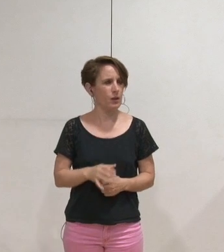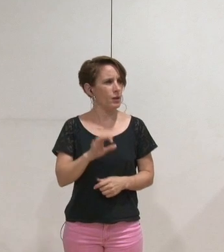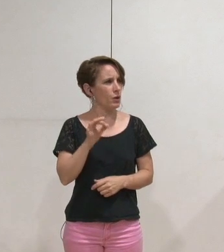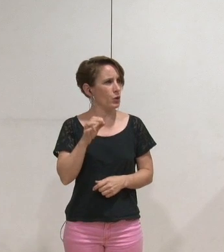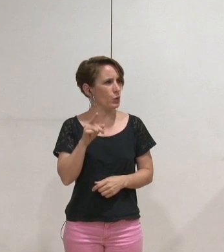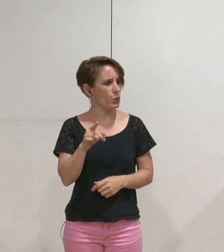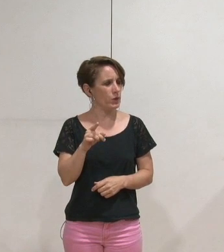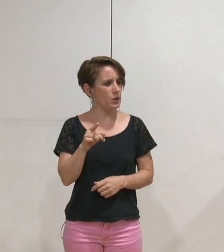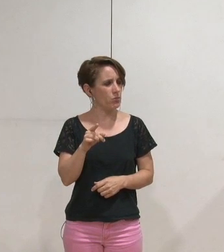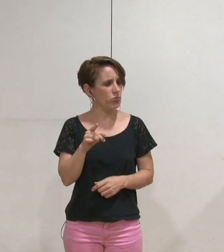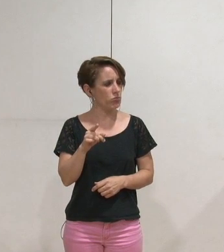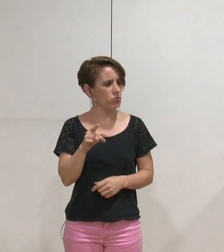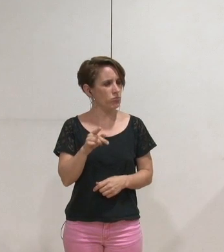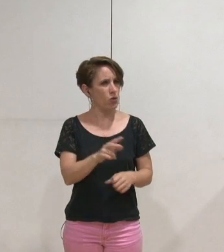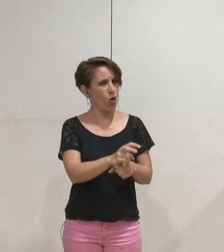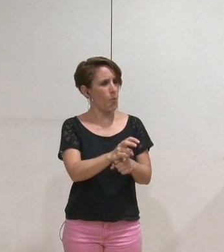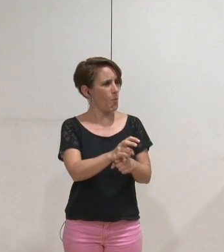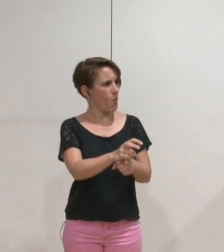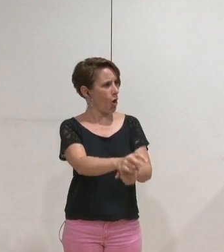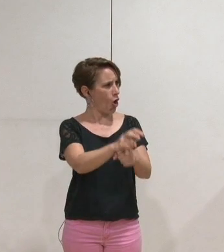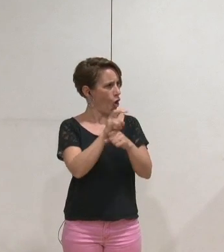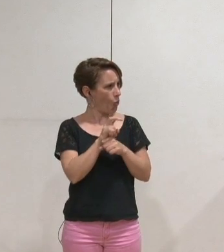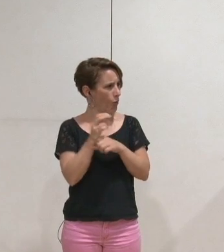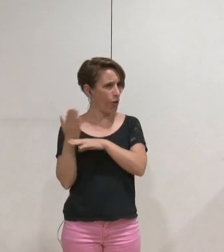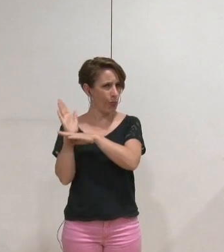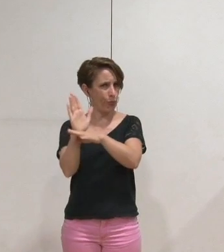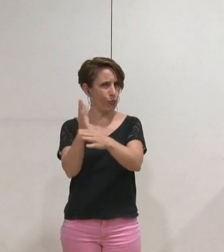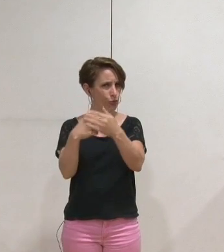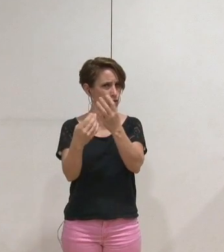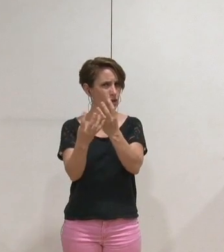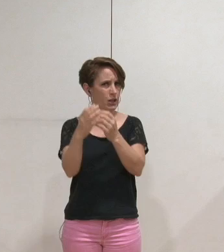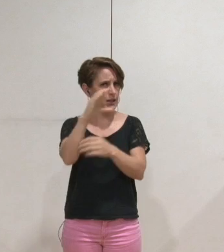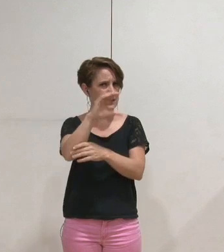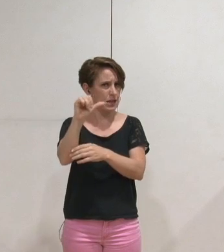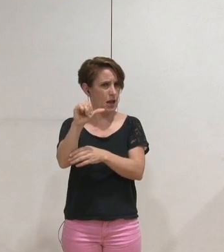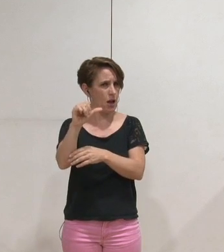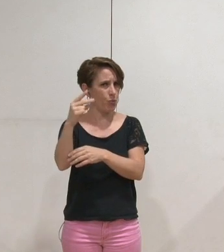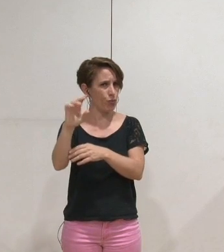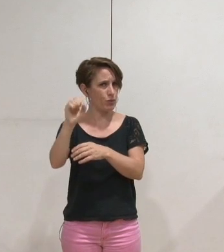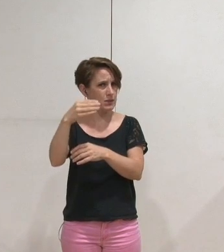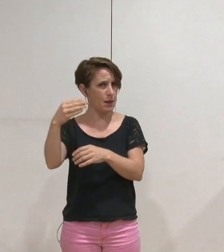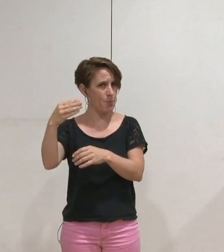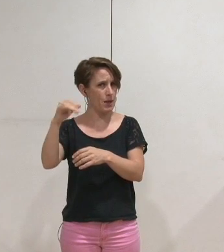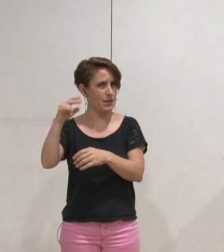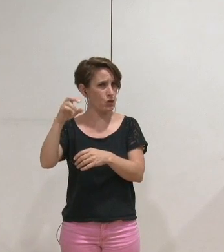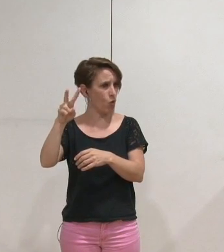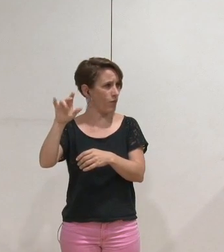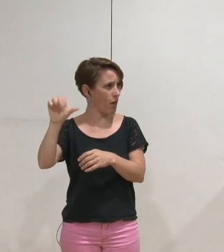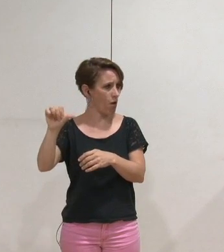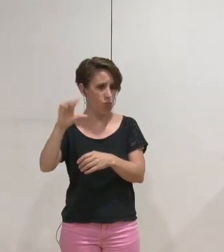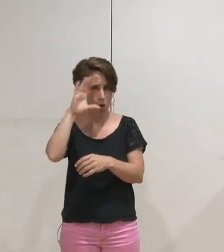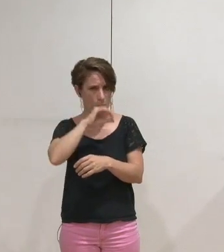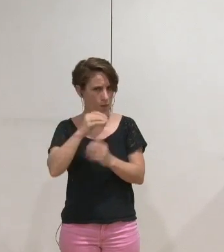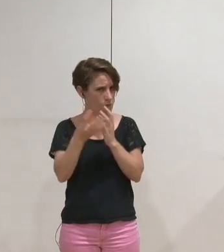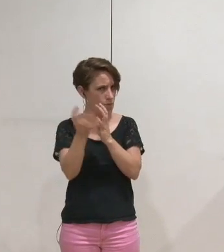a été présenté au conseiladministration de la seminovia peut-être a-je un défaut de mémoire à ce sujet mais je n'ai pas